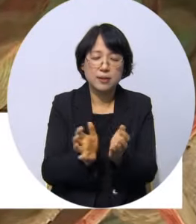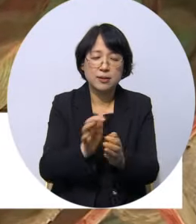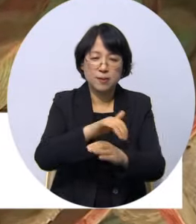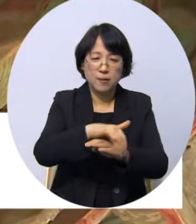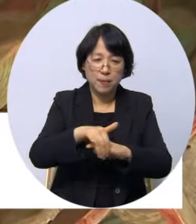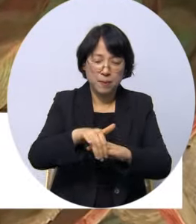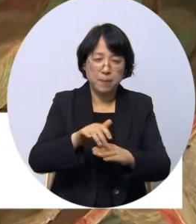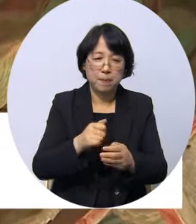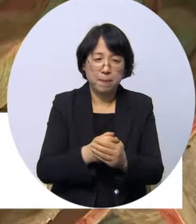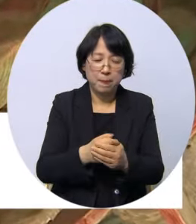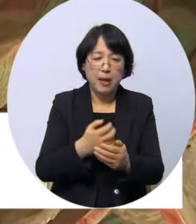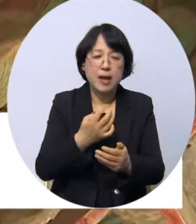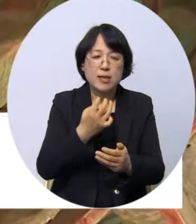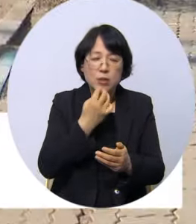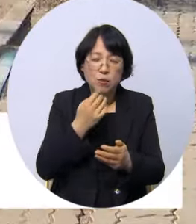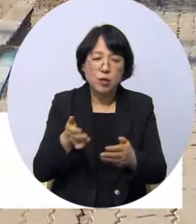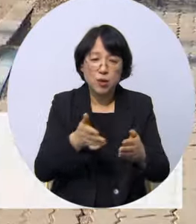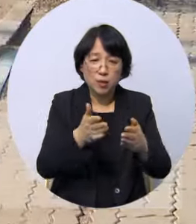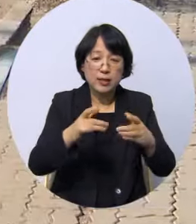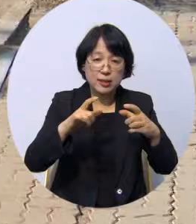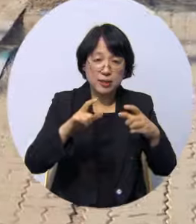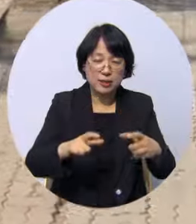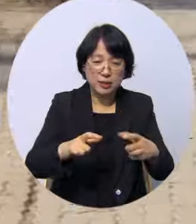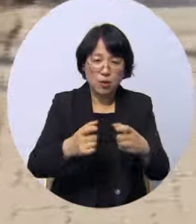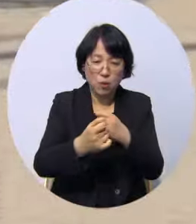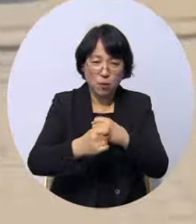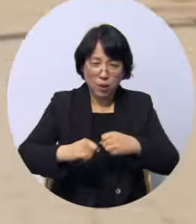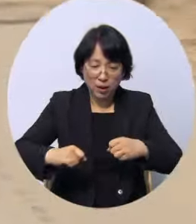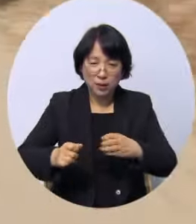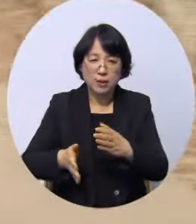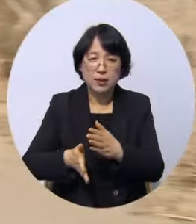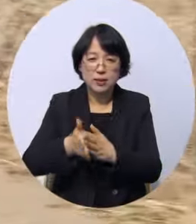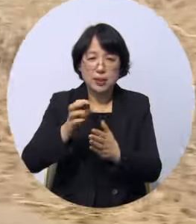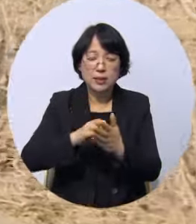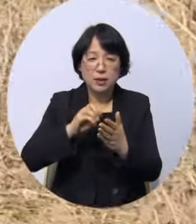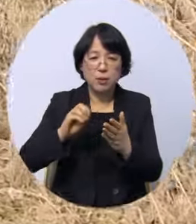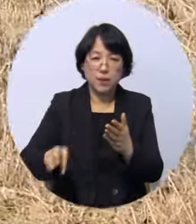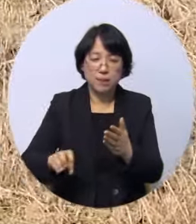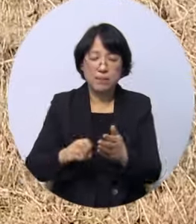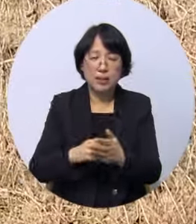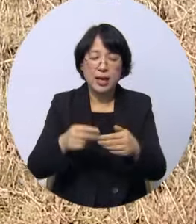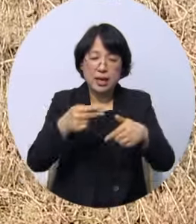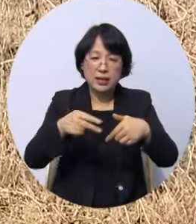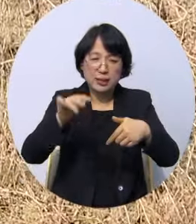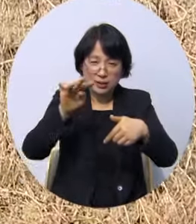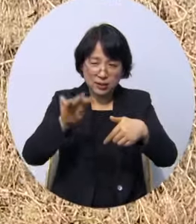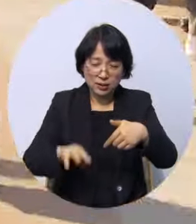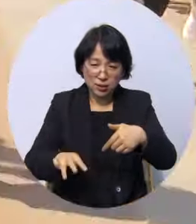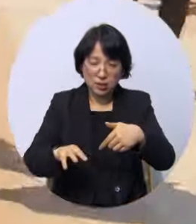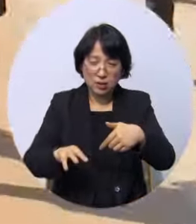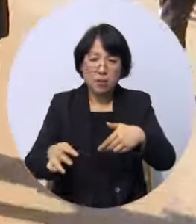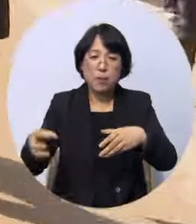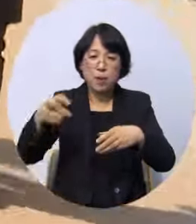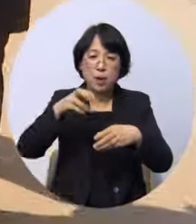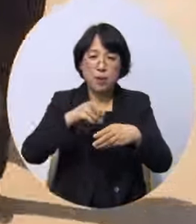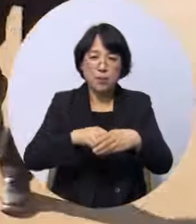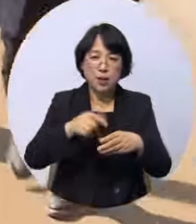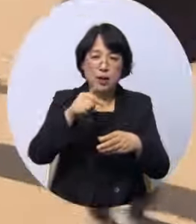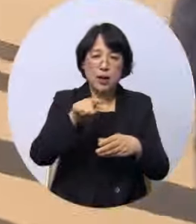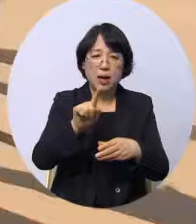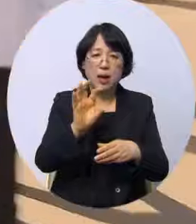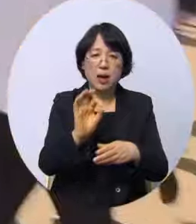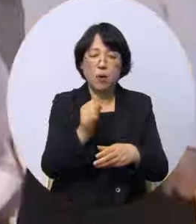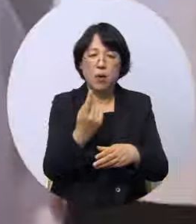광역시가 제외됐기 때문입니다 인천광역시에 속한 강화군은 당장 정책 활용이 어렵습니다 제